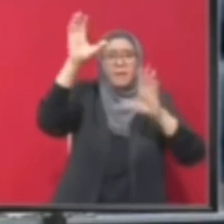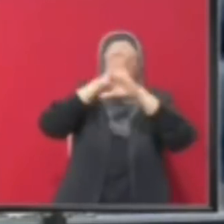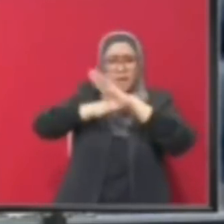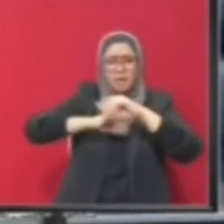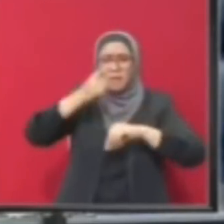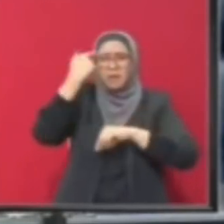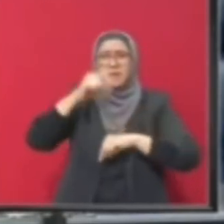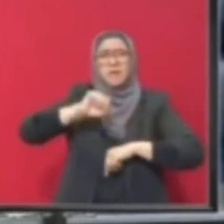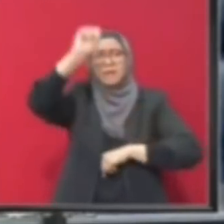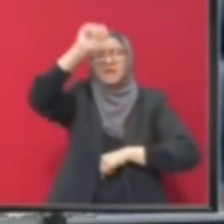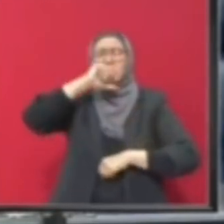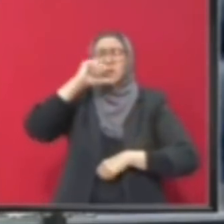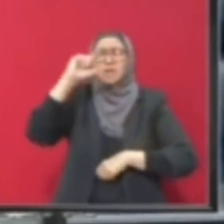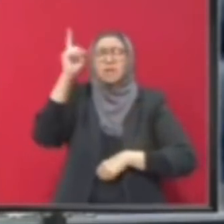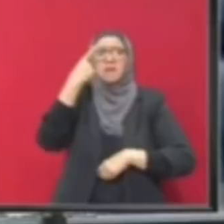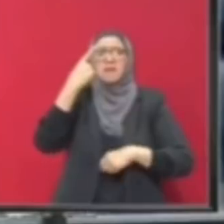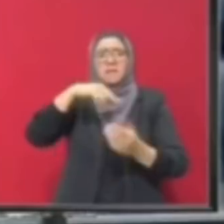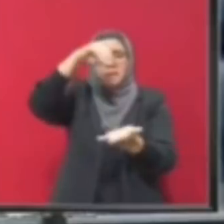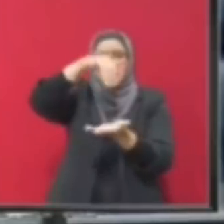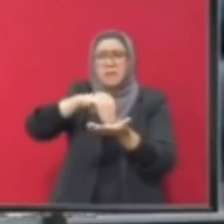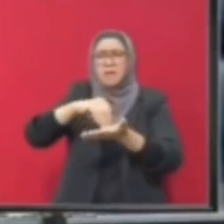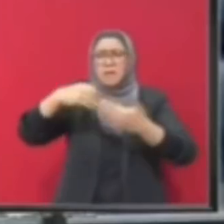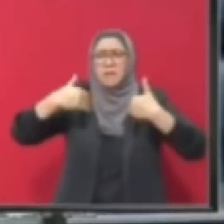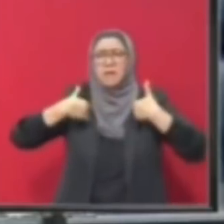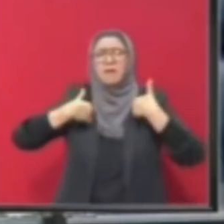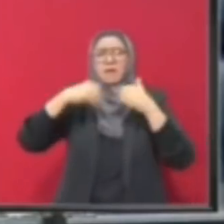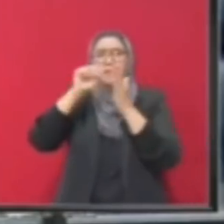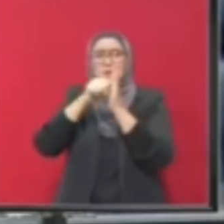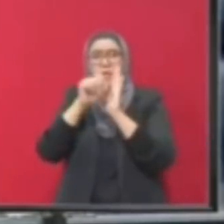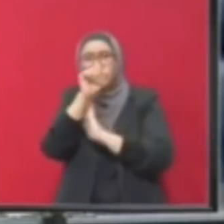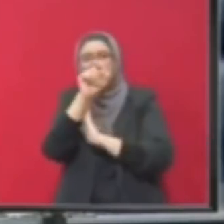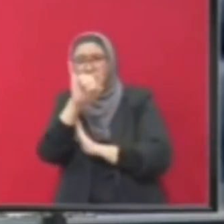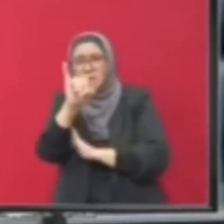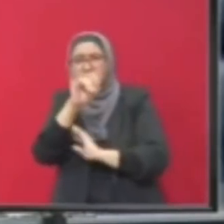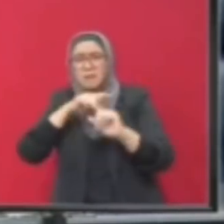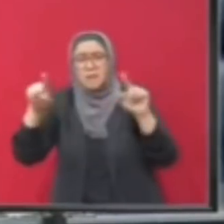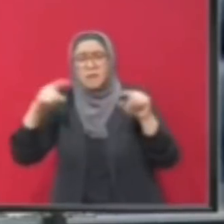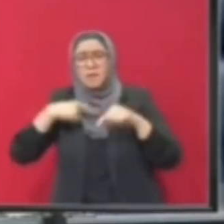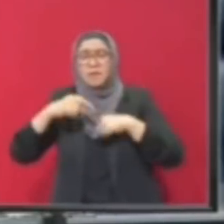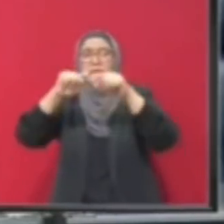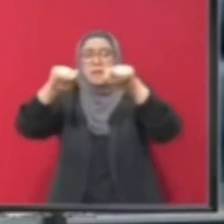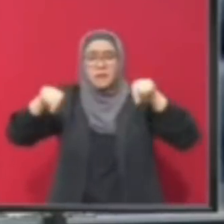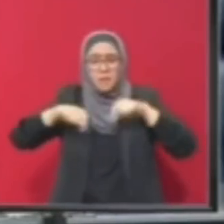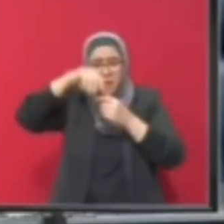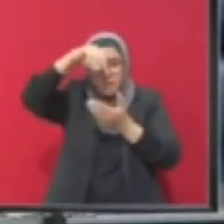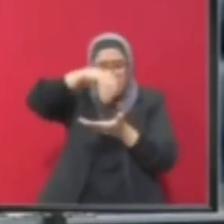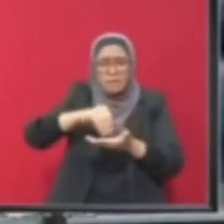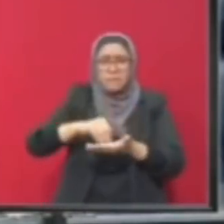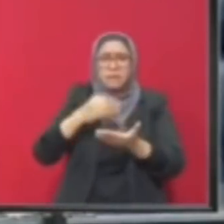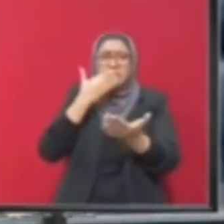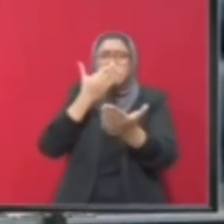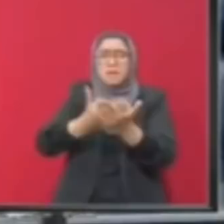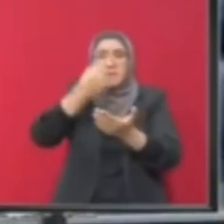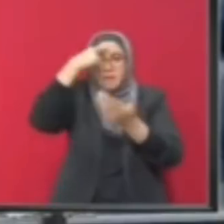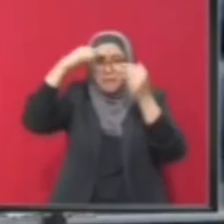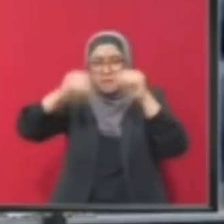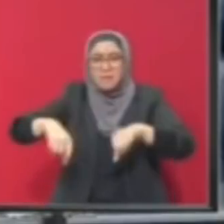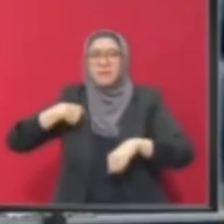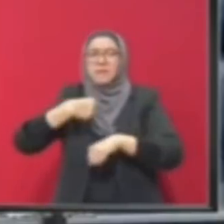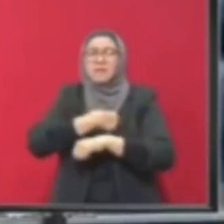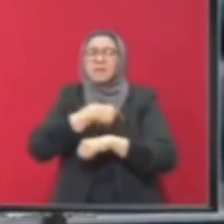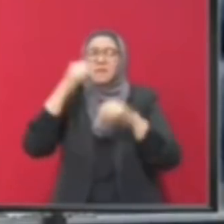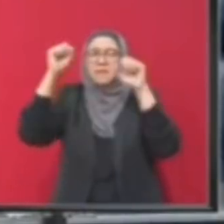hanya negeri, wilayah yang mempunyai sumber, ia mempunyai lokasi yang cukup baik untuk membolehkan supaya kita dapat